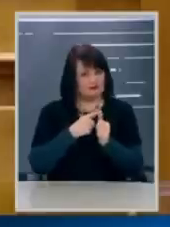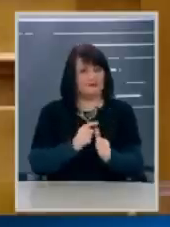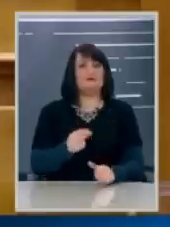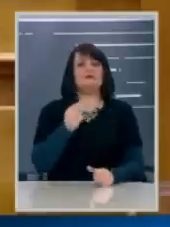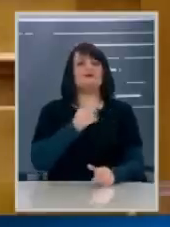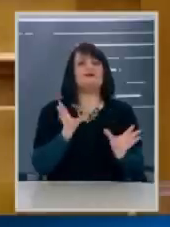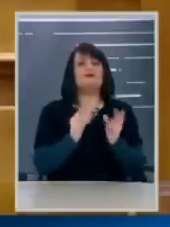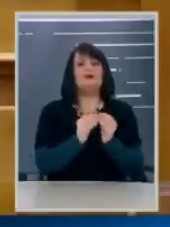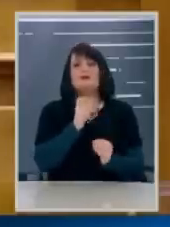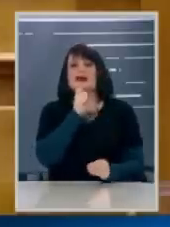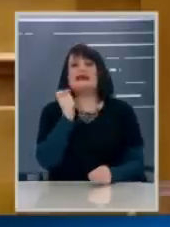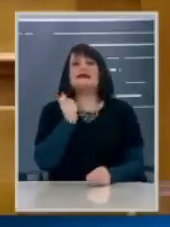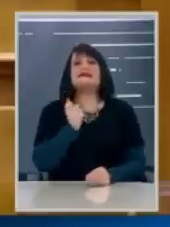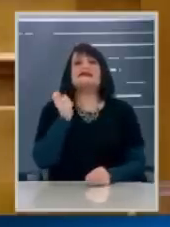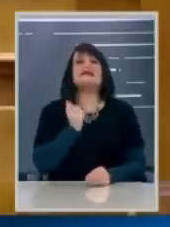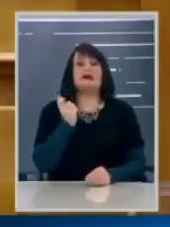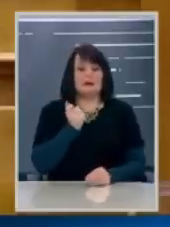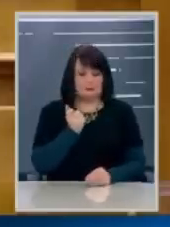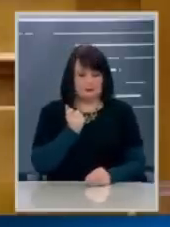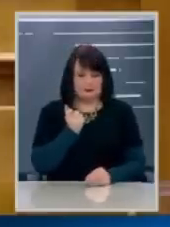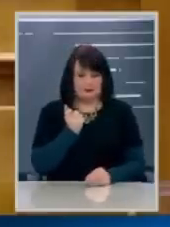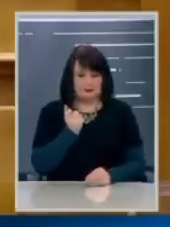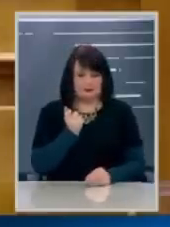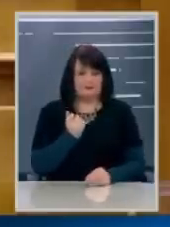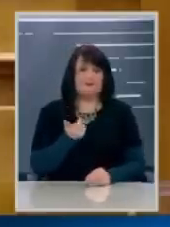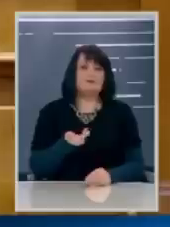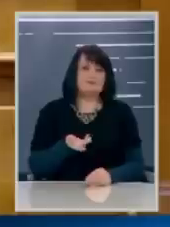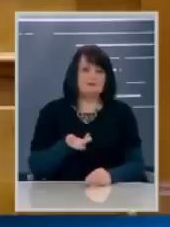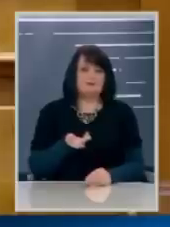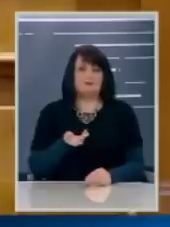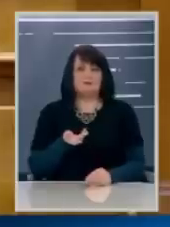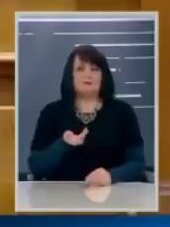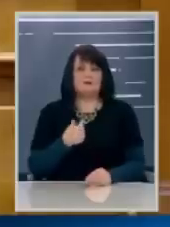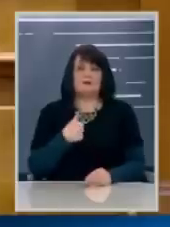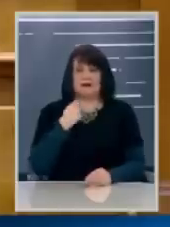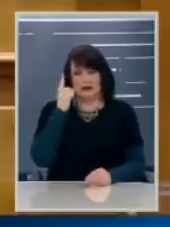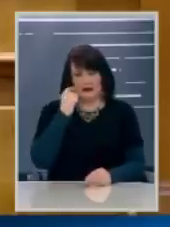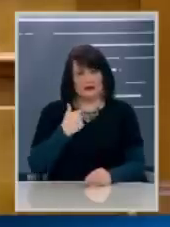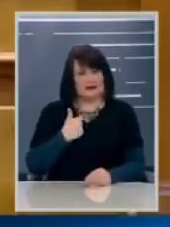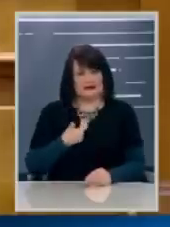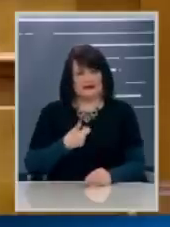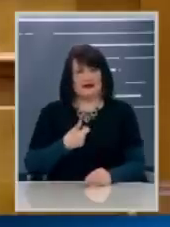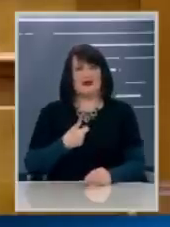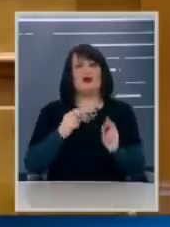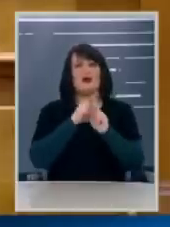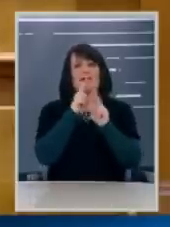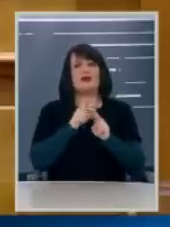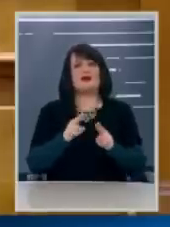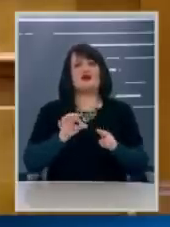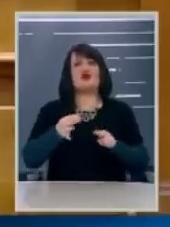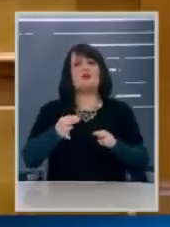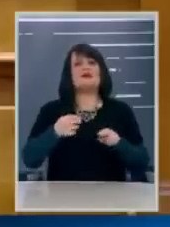Στο θέμα των συντάξεων. Στο θέμα των συντάξεων, εγώ γνωρίζω ότι το ΔΝΤ ζητάει